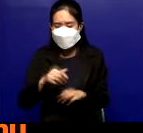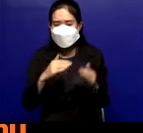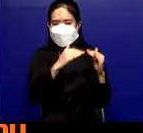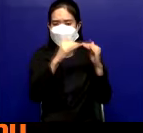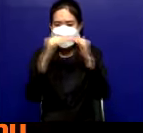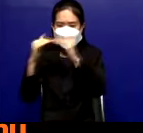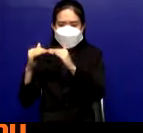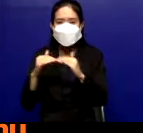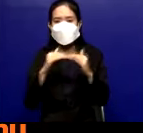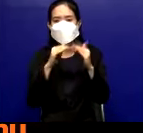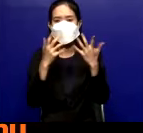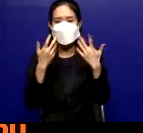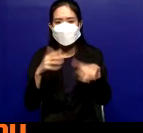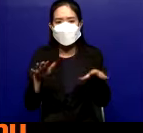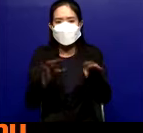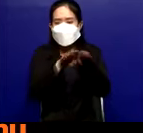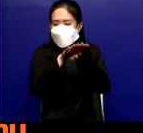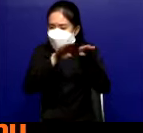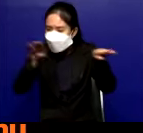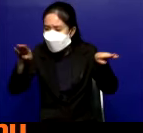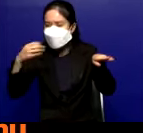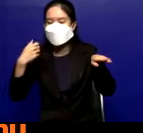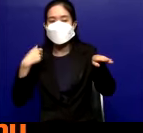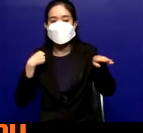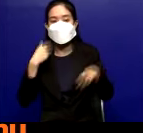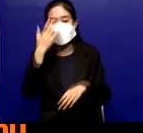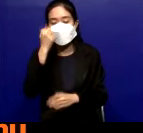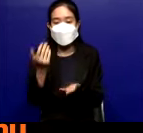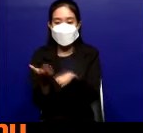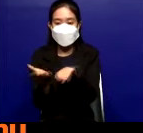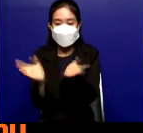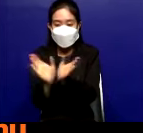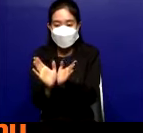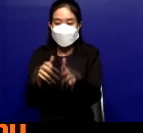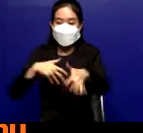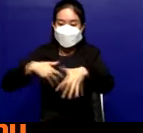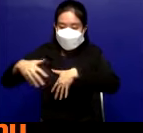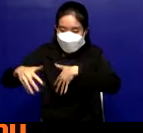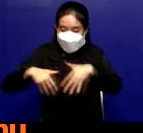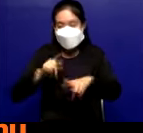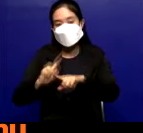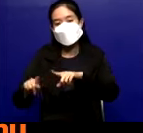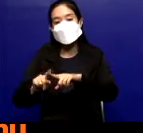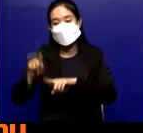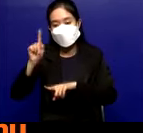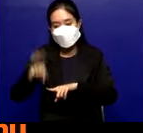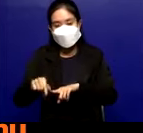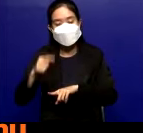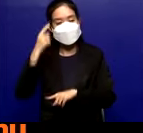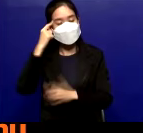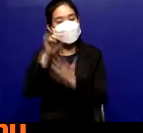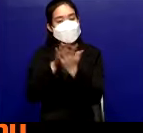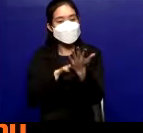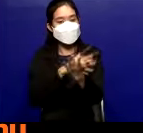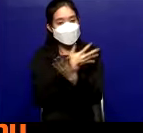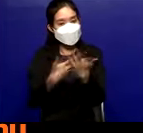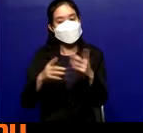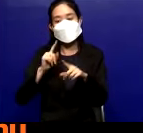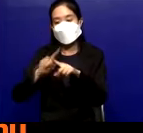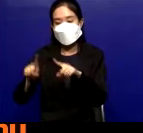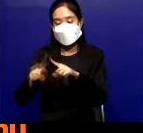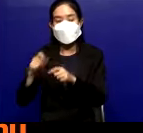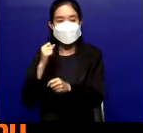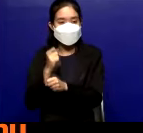นสามารถวางแผนชีวิตตัวเองได้ไม่ใช่แค่การสงเคราะห์เพียงชั่วครั้งชั่วคราวเท่านั้นขอสไลด์ต่อไปด้ว